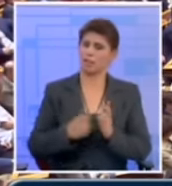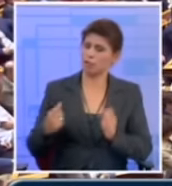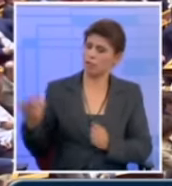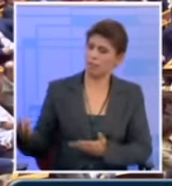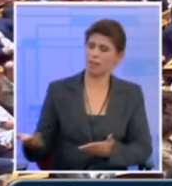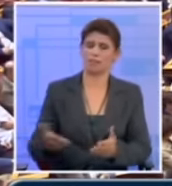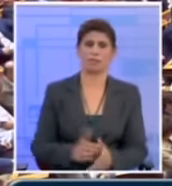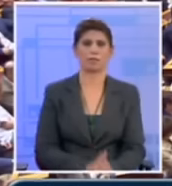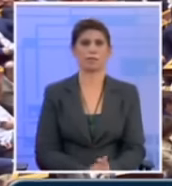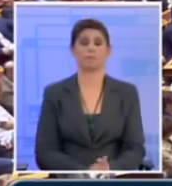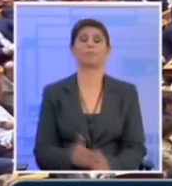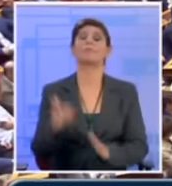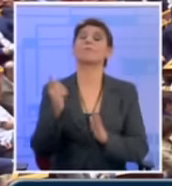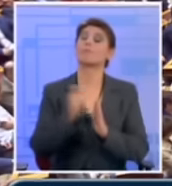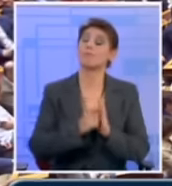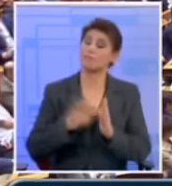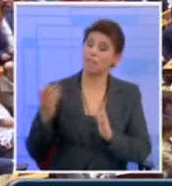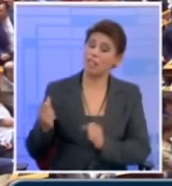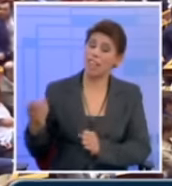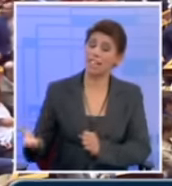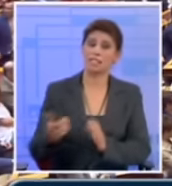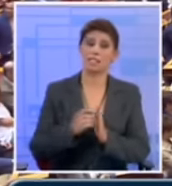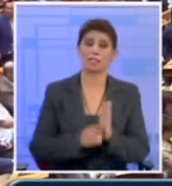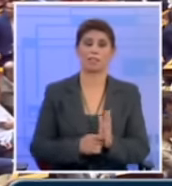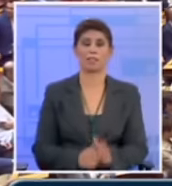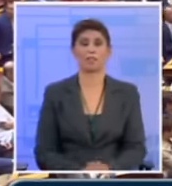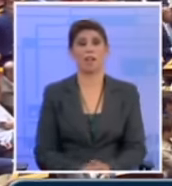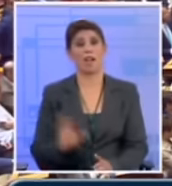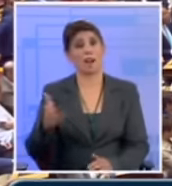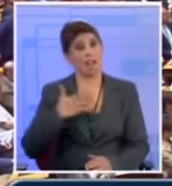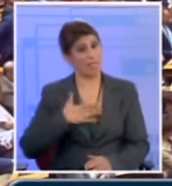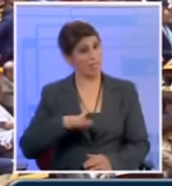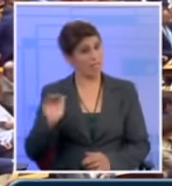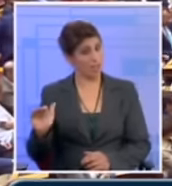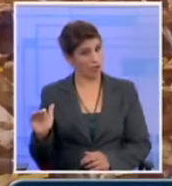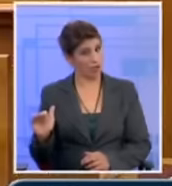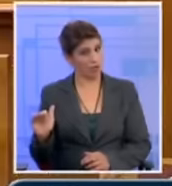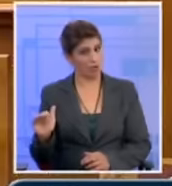σας. Καταγράφω τη θέση σας. Αλλά θα ήθελα να σας ρωτήσω,